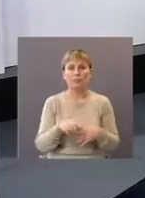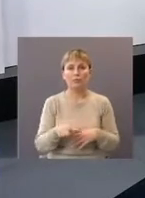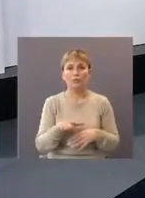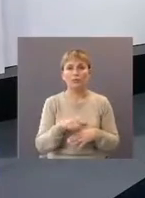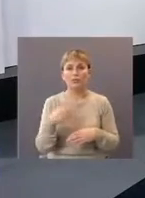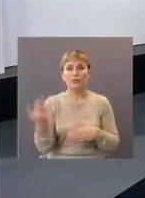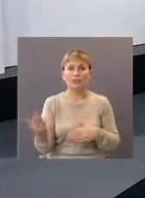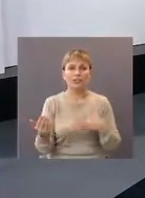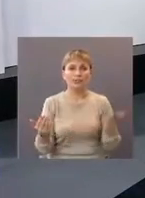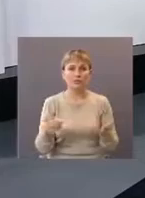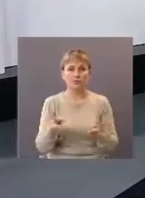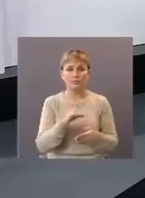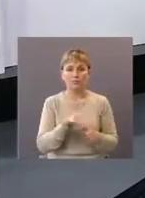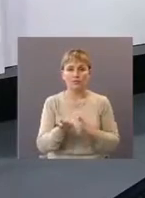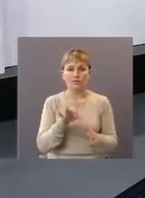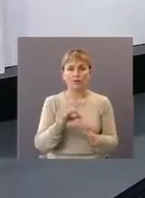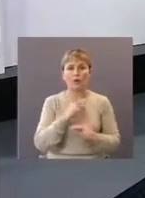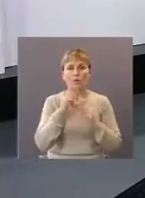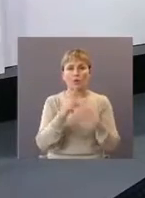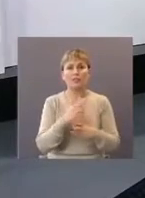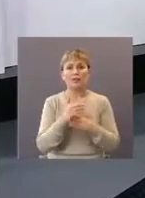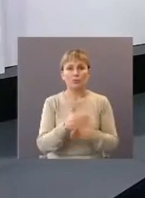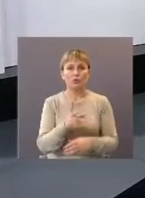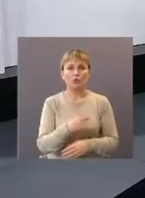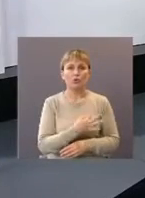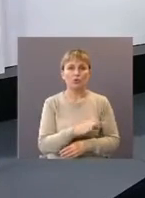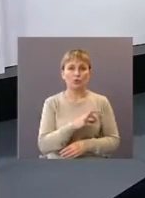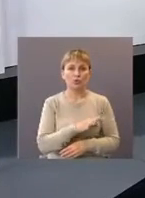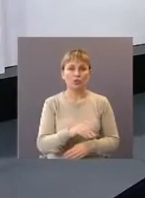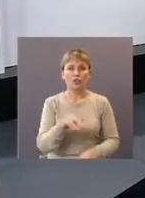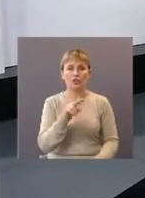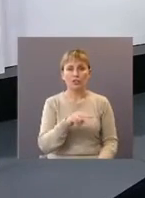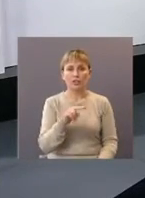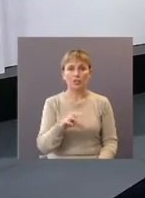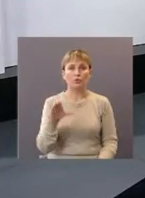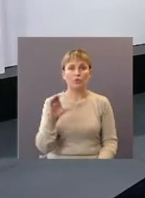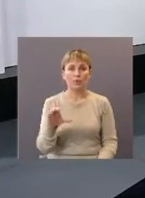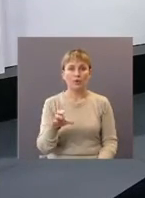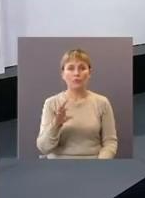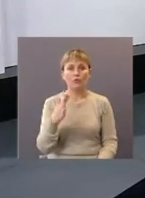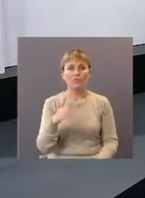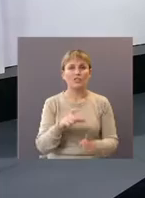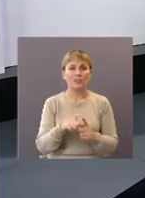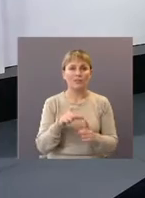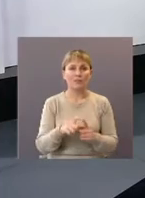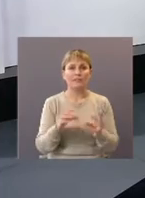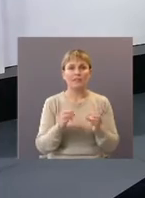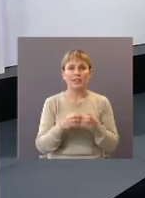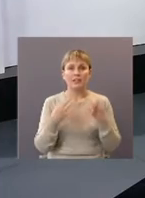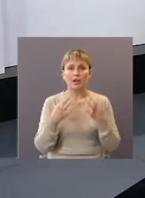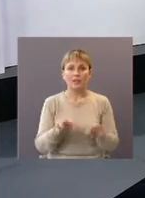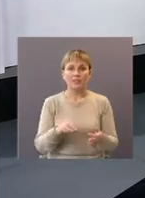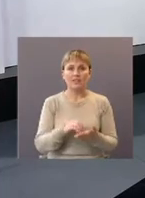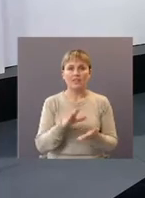ни других мы идти не стали, обратились за помощью к юристу Жангельде Сулейманову. Так вот, по его словам, 10 амнистий